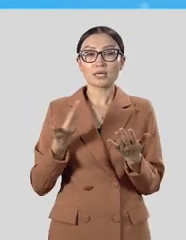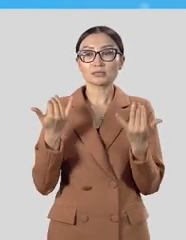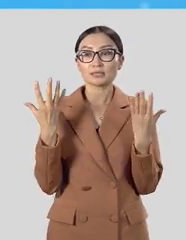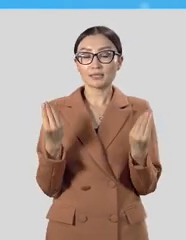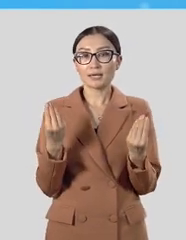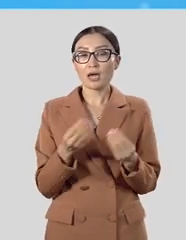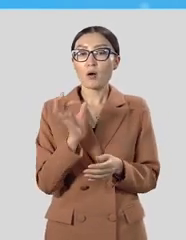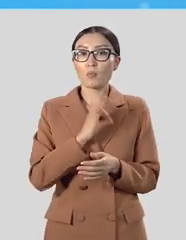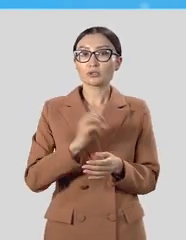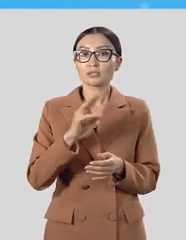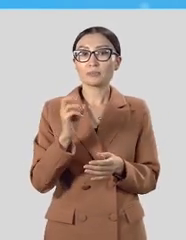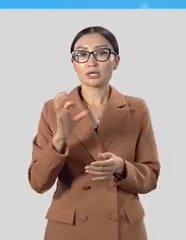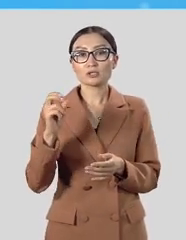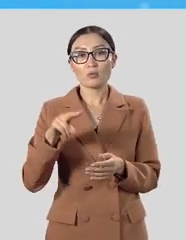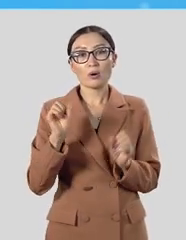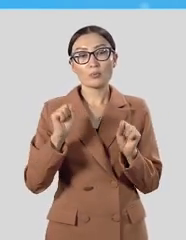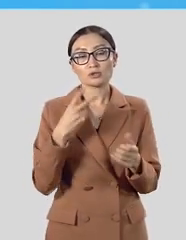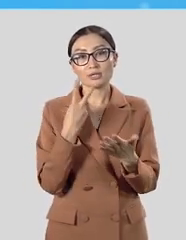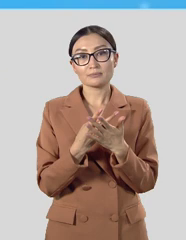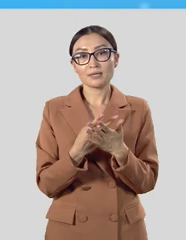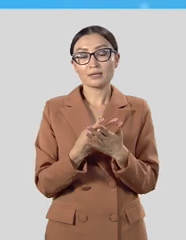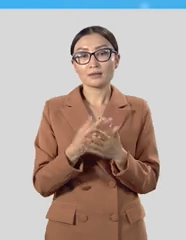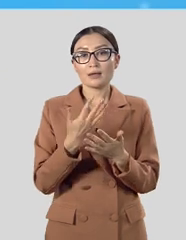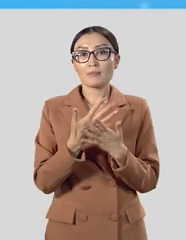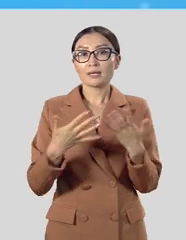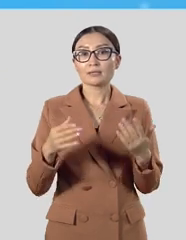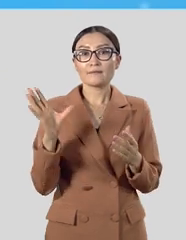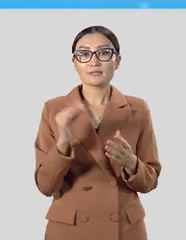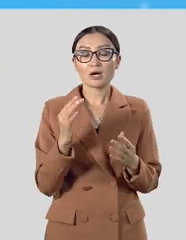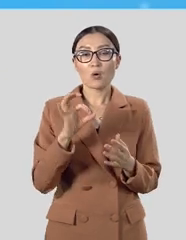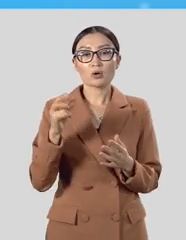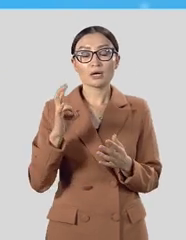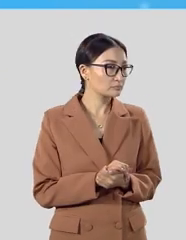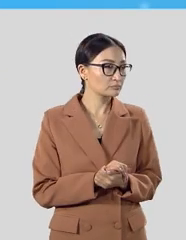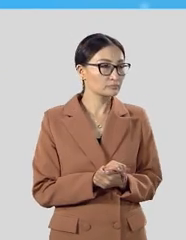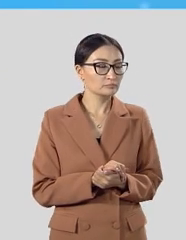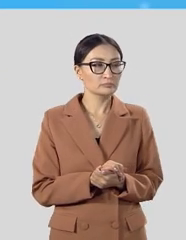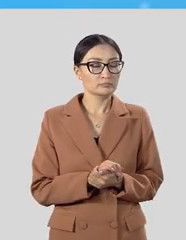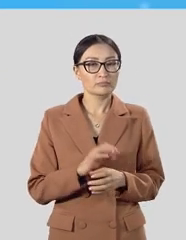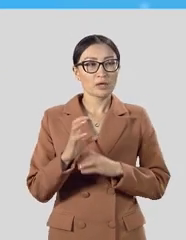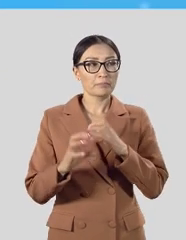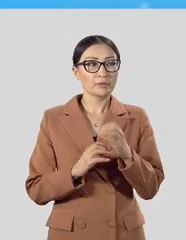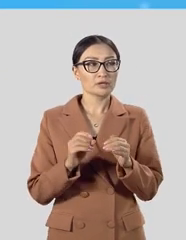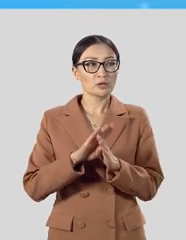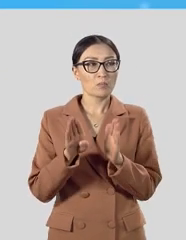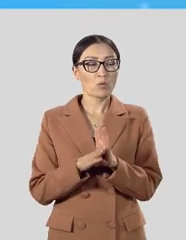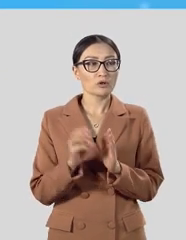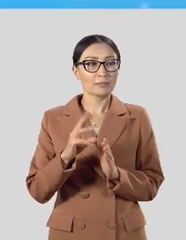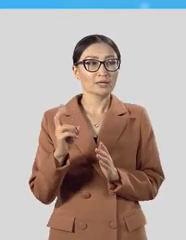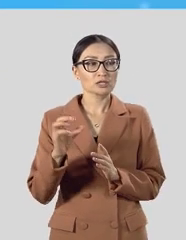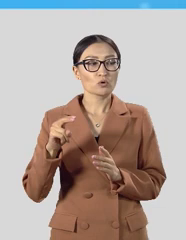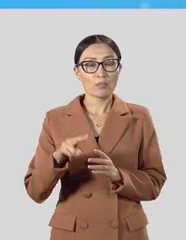Пользуясь микроскопом, можно рассмотреть клетки всех органов растений и животных. Мир под